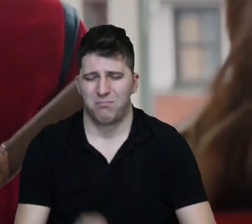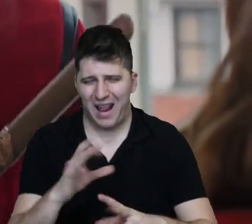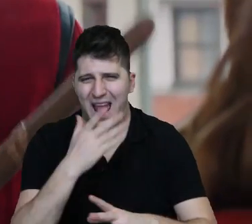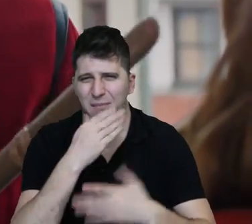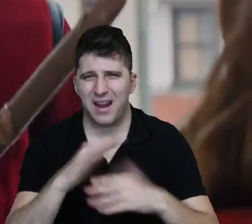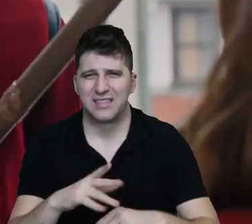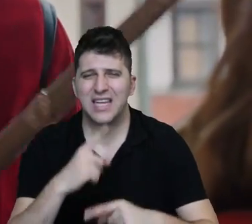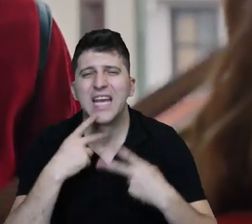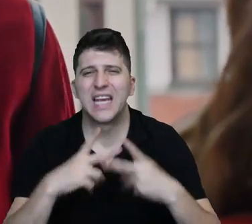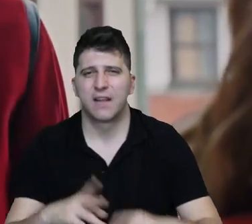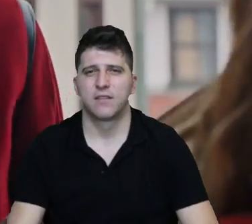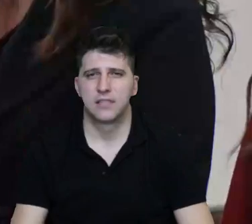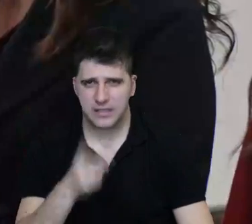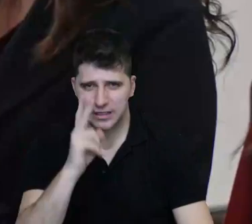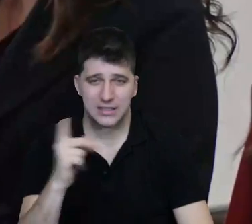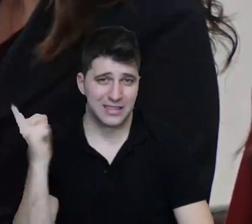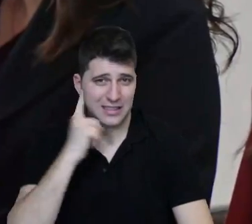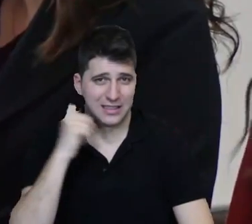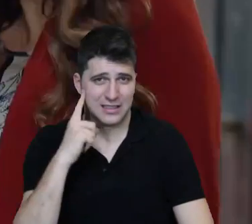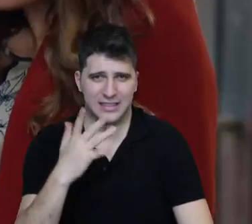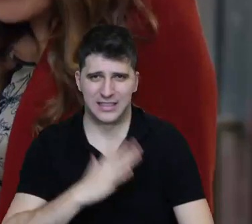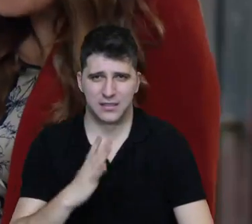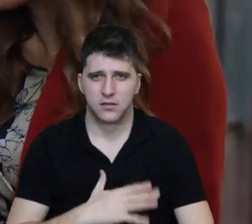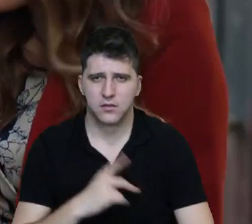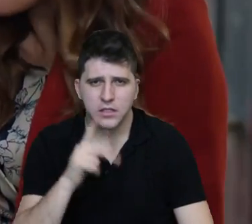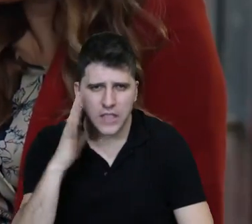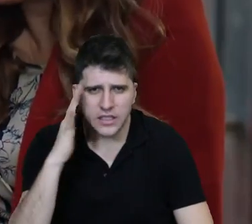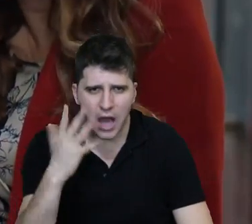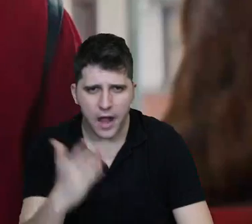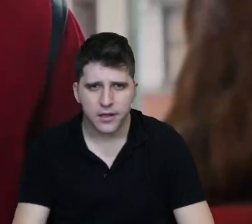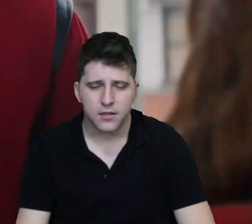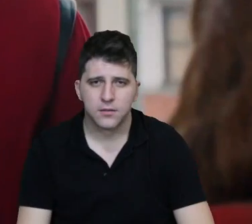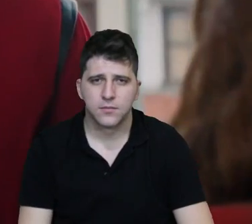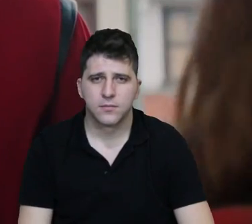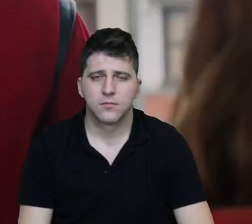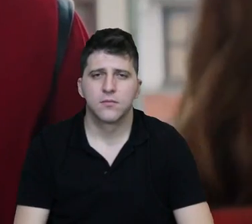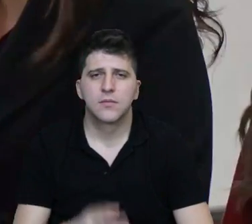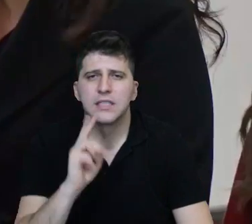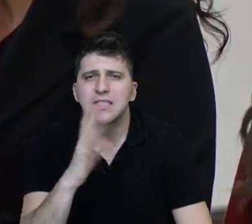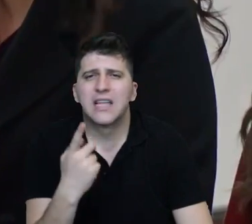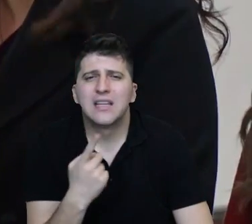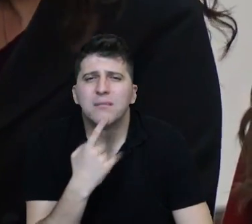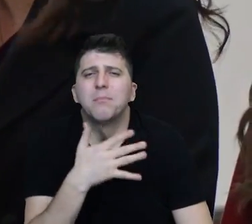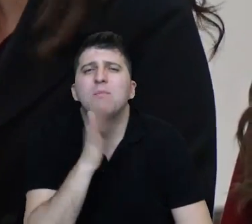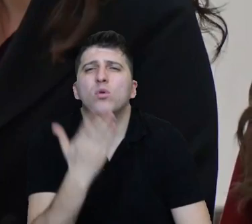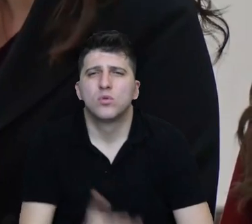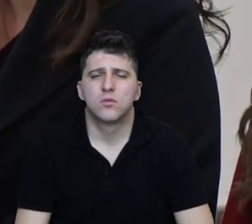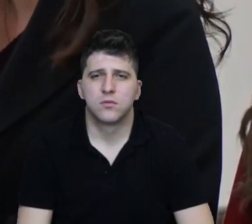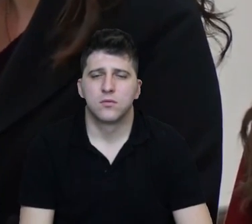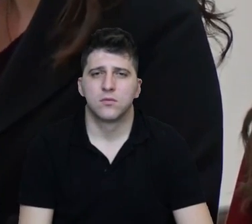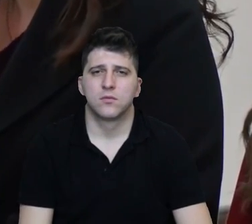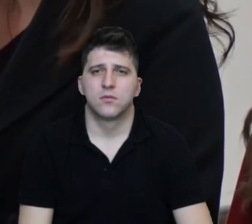ayıbı. İtiraf edin. Siz de artist olmak istediniz. Ya siz delirdiniz herhalde. Ya siz ne dediğinizin farkında